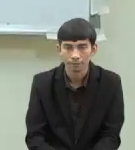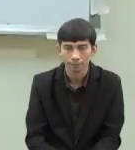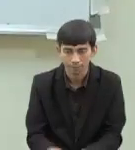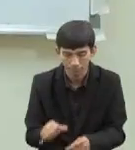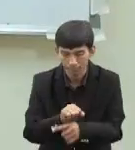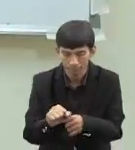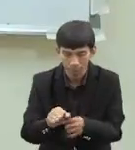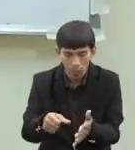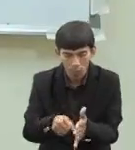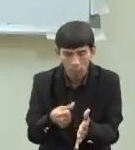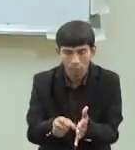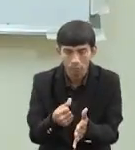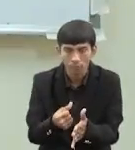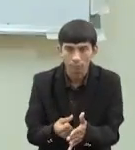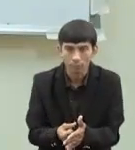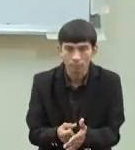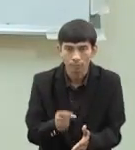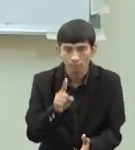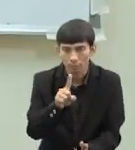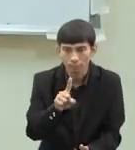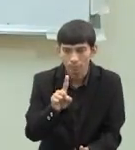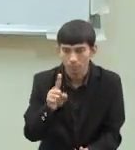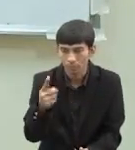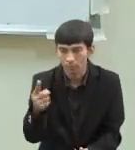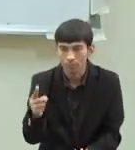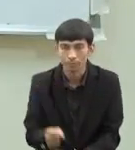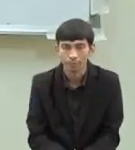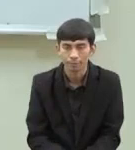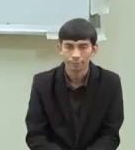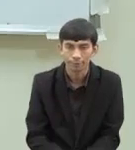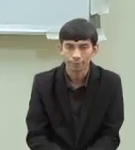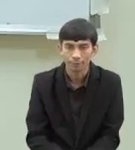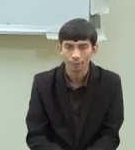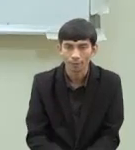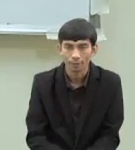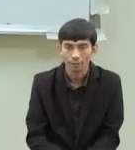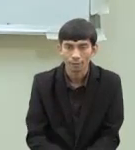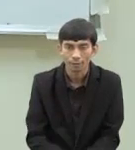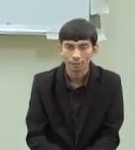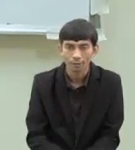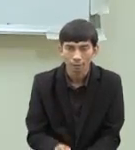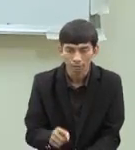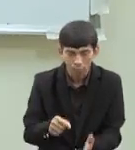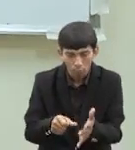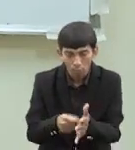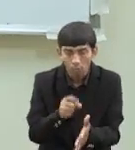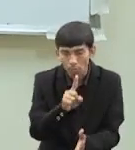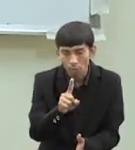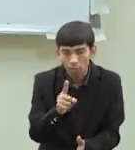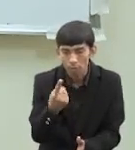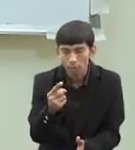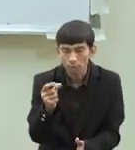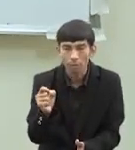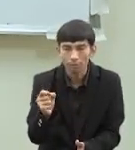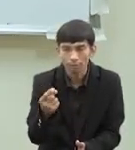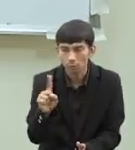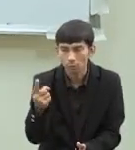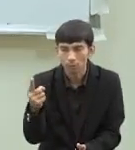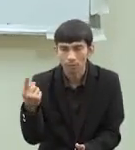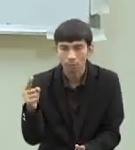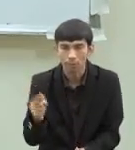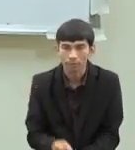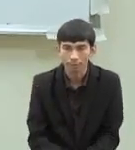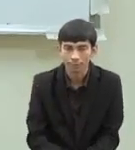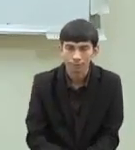lầm hát nơi tầm po tí tầm po tí mà rồi đập môi miên nó còn á lầm hát nơi tầm po tí mà rồi đắp nó mà rồi đập môi con mơ môn nẹ cừu ban nó còn